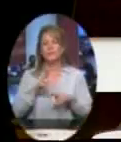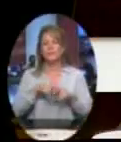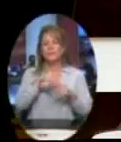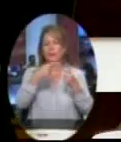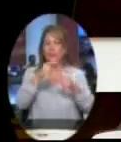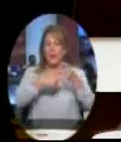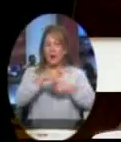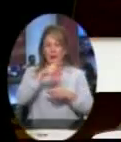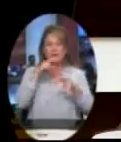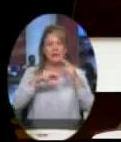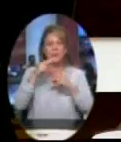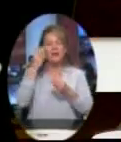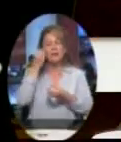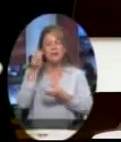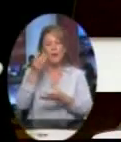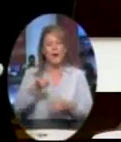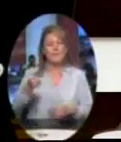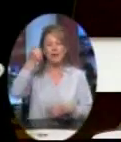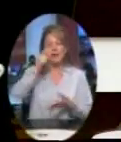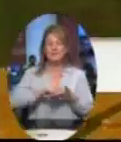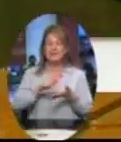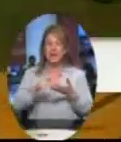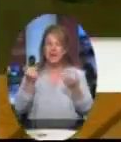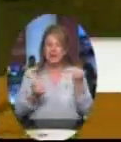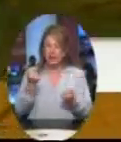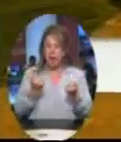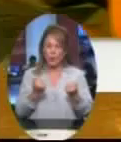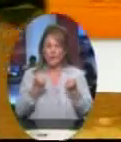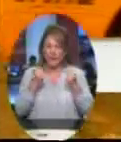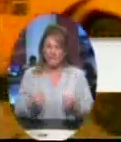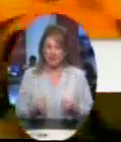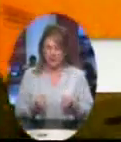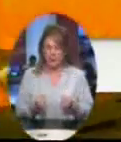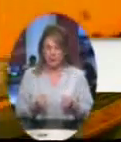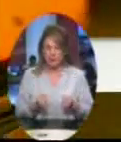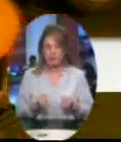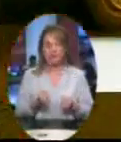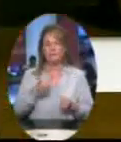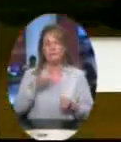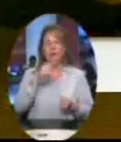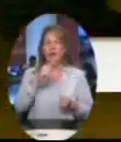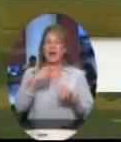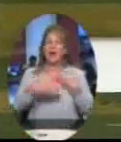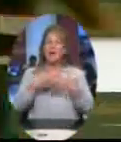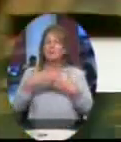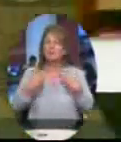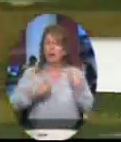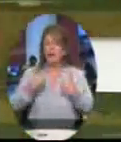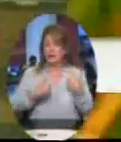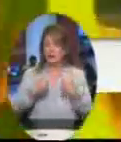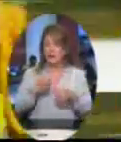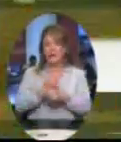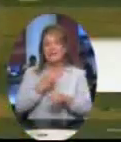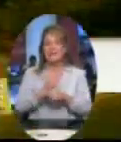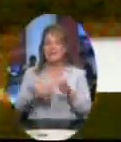נוסף בנושא דיווח מנכ"לית משרד התחבורה והבטיחות בדרכים על ההליכים התחרותיים ליישום החוק